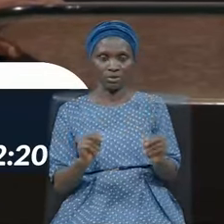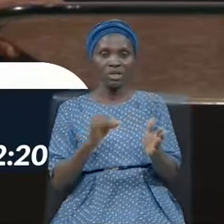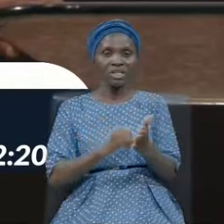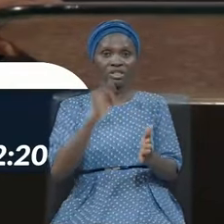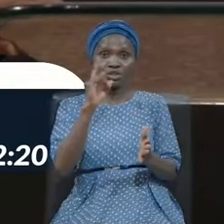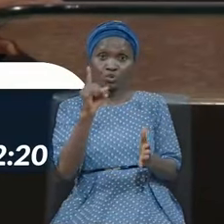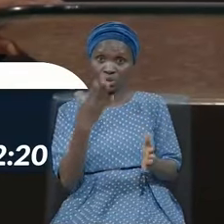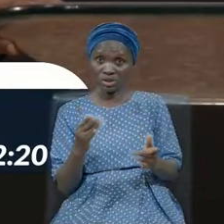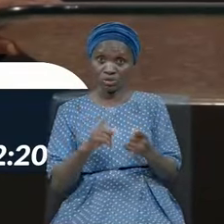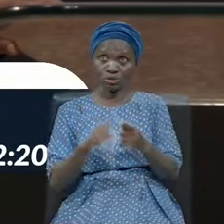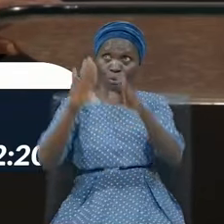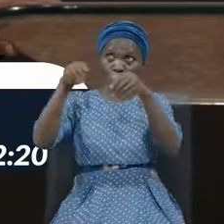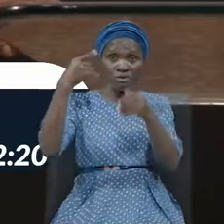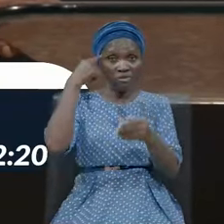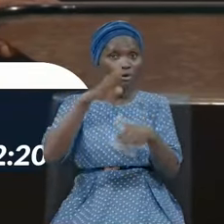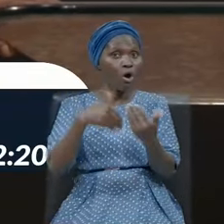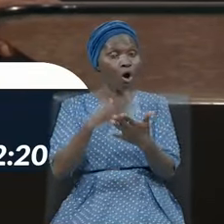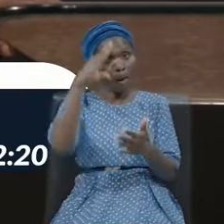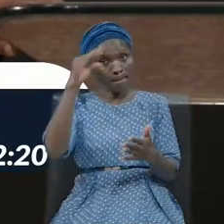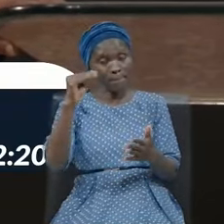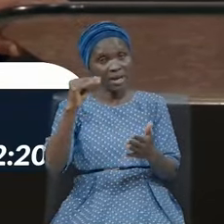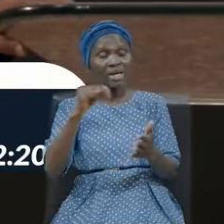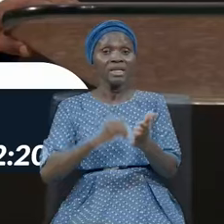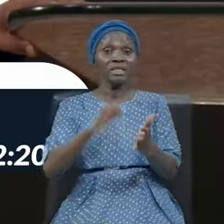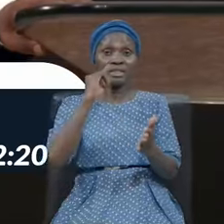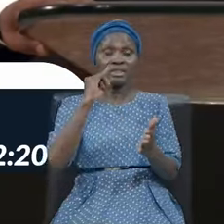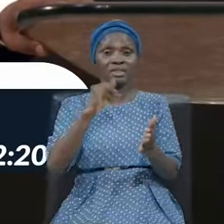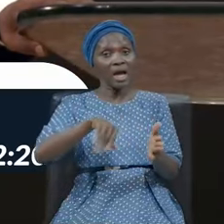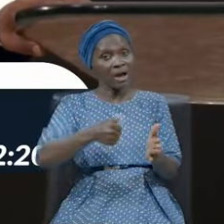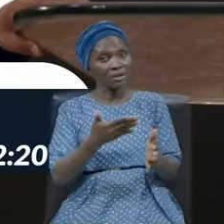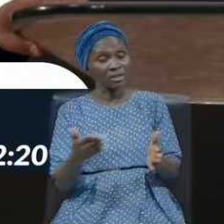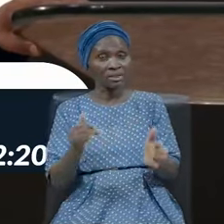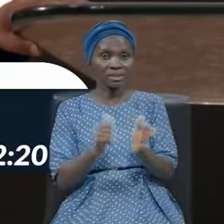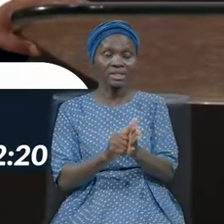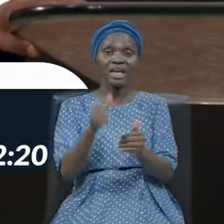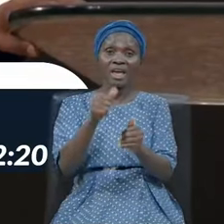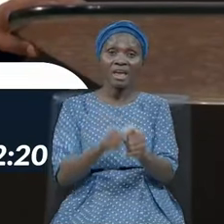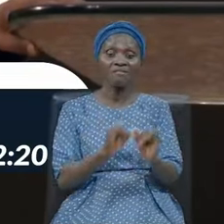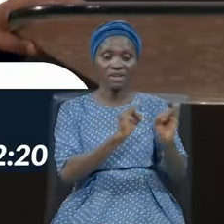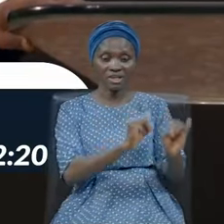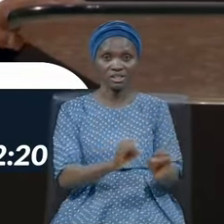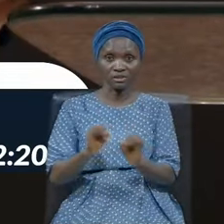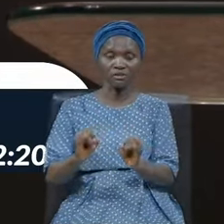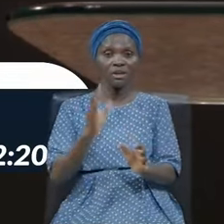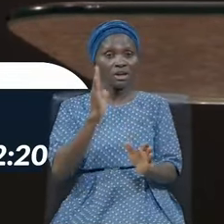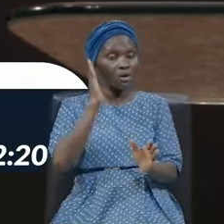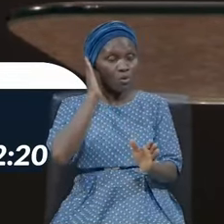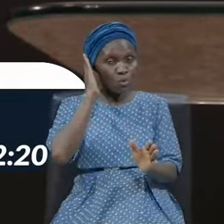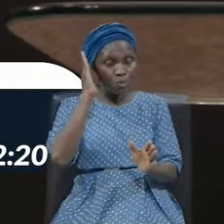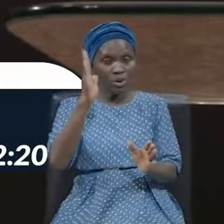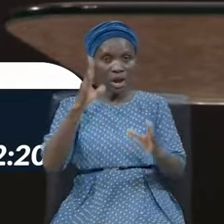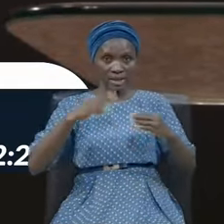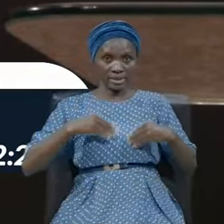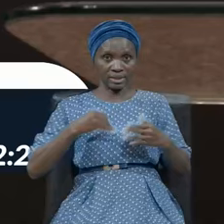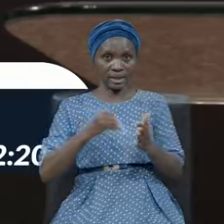C'est une chose de pouvoir à tous les hommes, une autre chose que chacun individuellement de tout